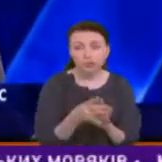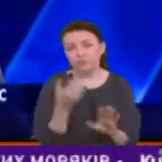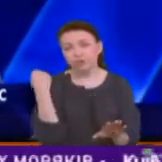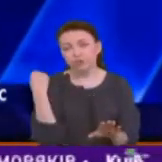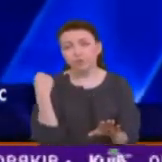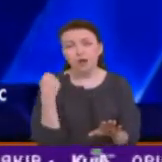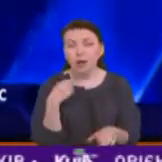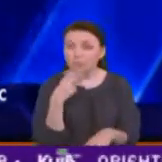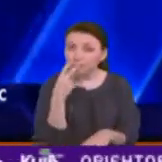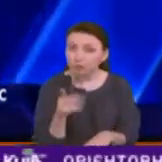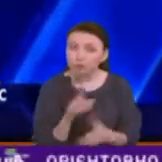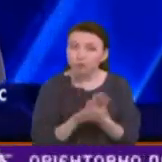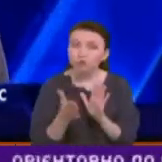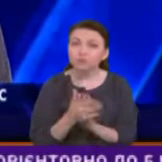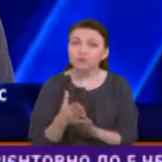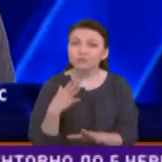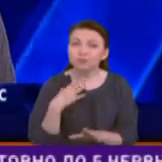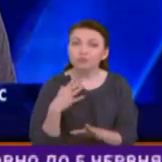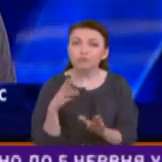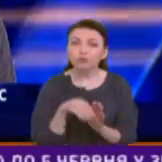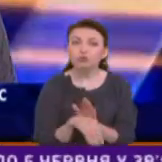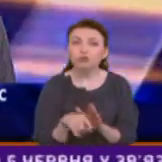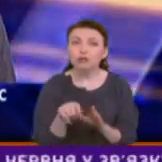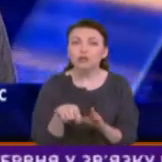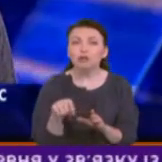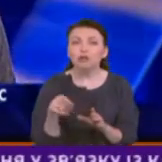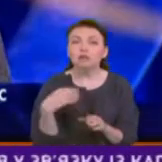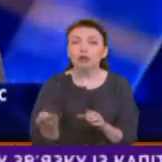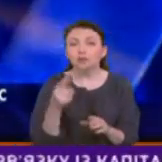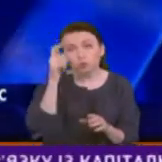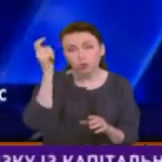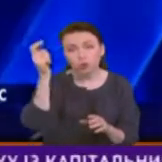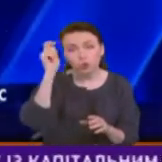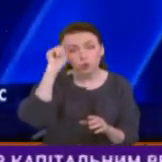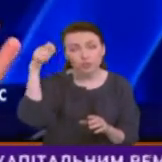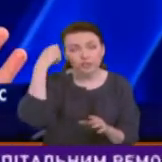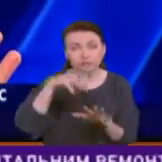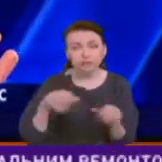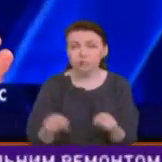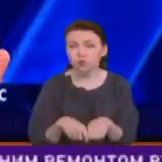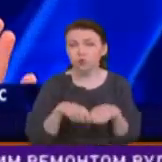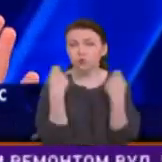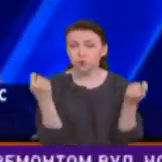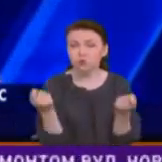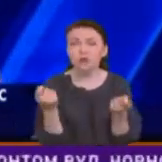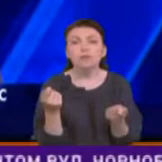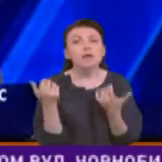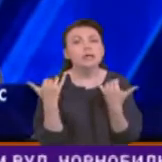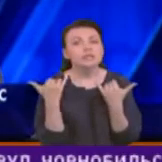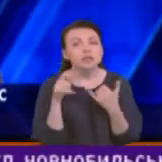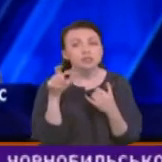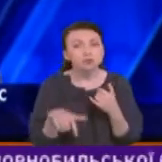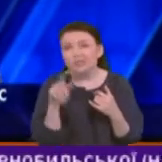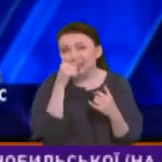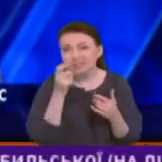А тут ми бачимо, що домовленості, які були, в тому числі дані були турецькій владі, вони порушуються. І, умовно кажучи, зараз людина з